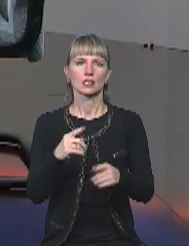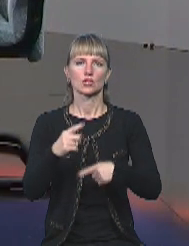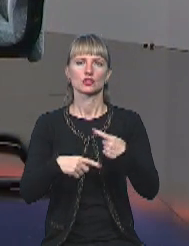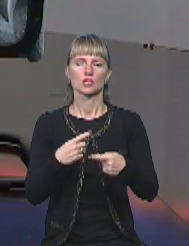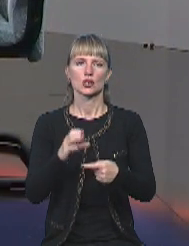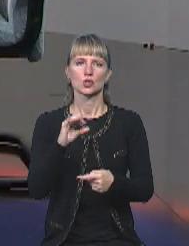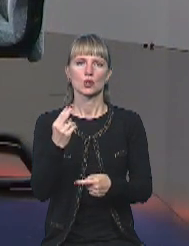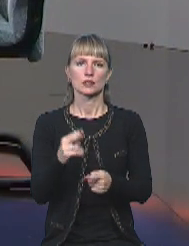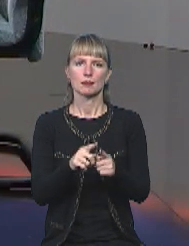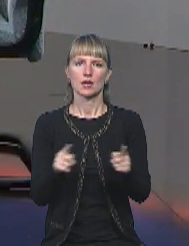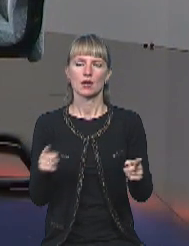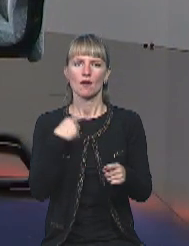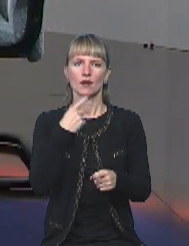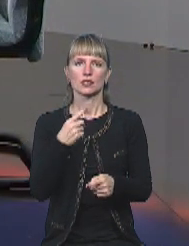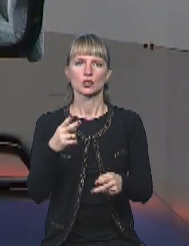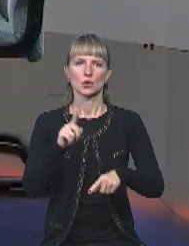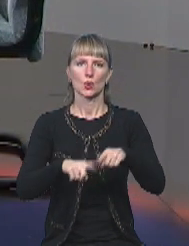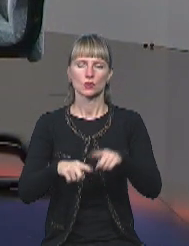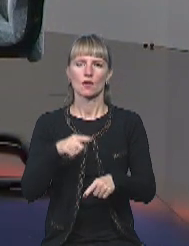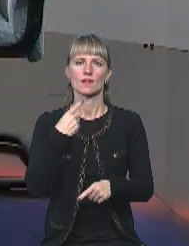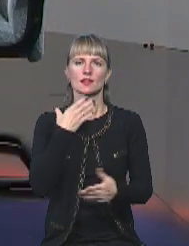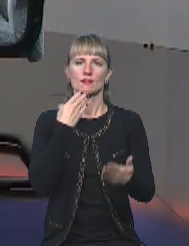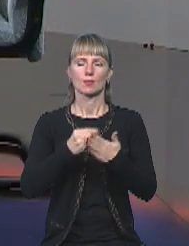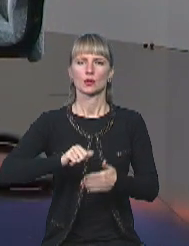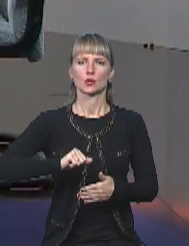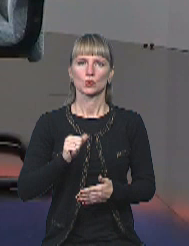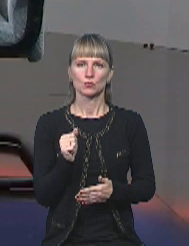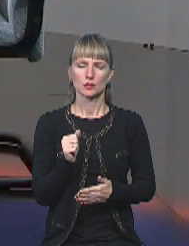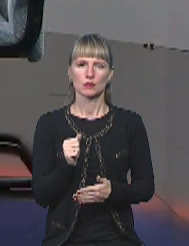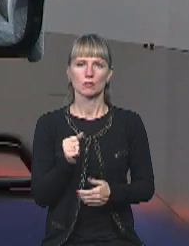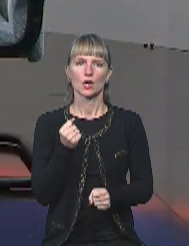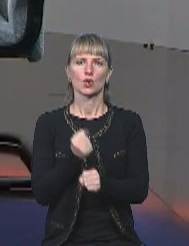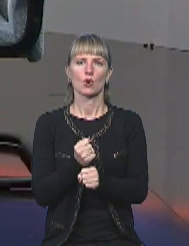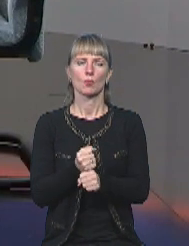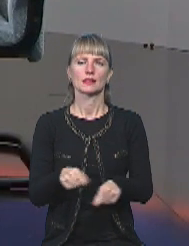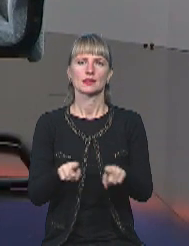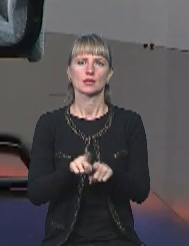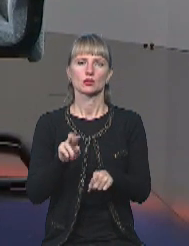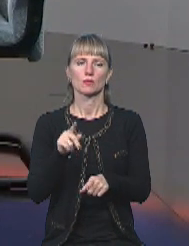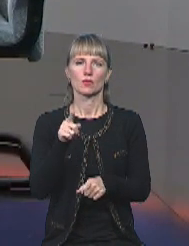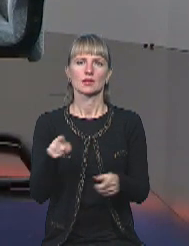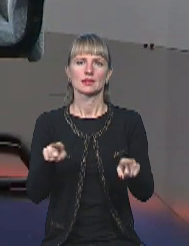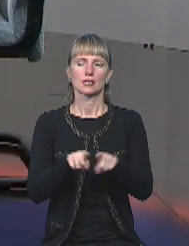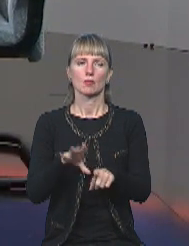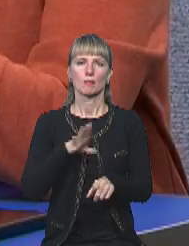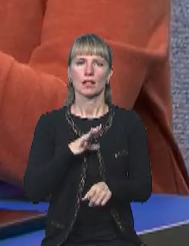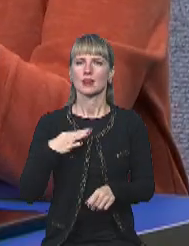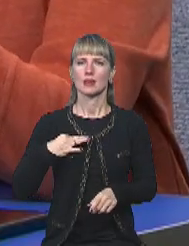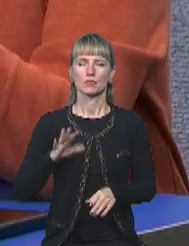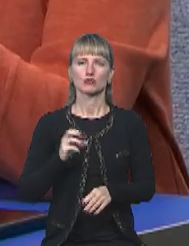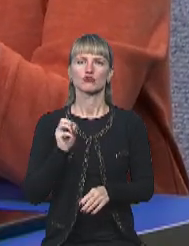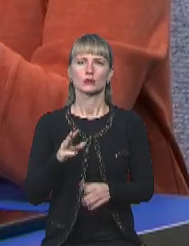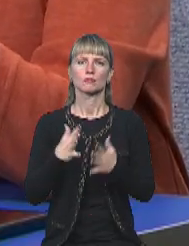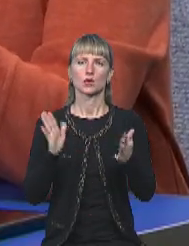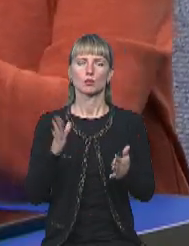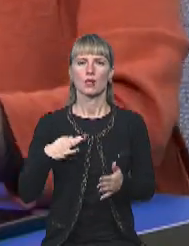соціальні мережі, а говорити зі своїми родичами, говорити зі своїми друзями, робити так, щоб вони також ставали небайдужими. Чим більше